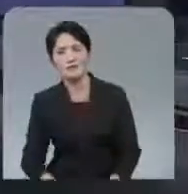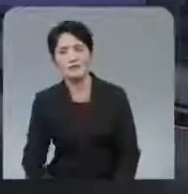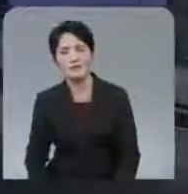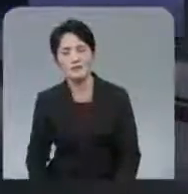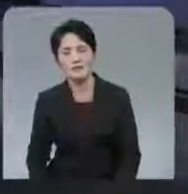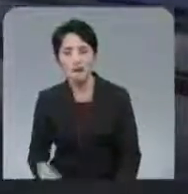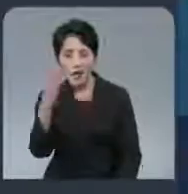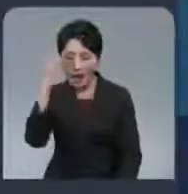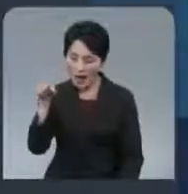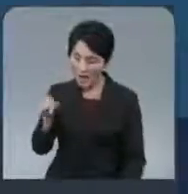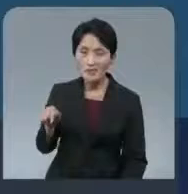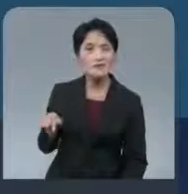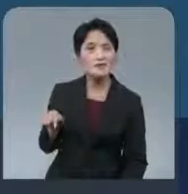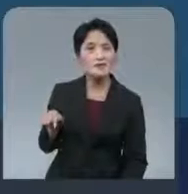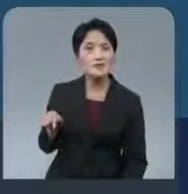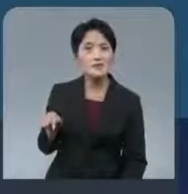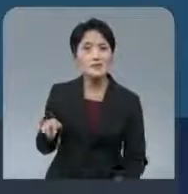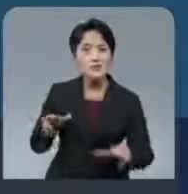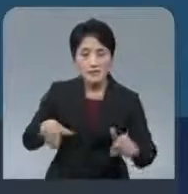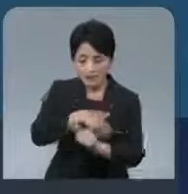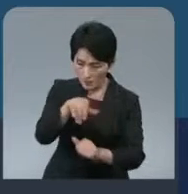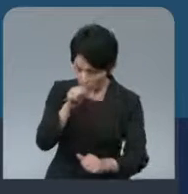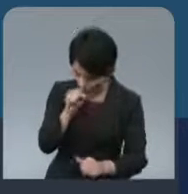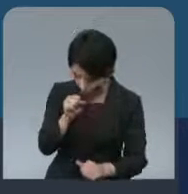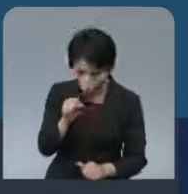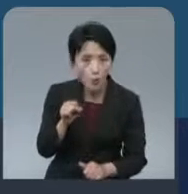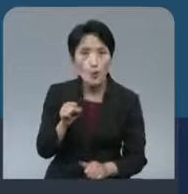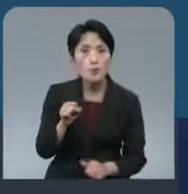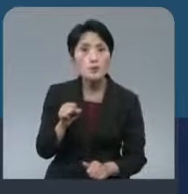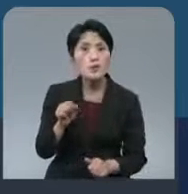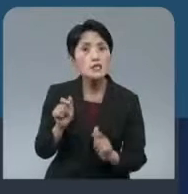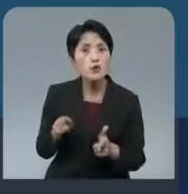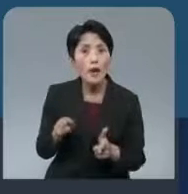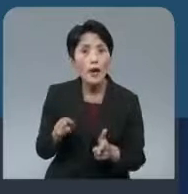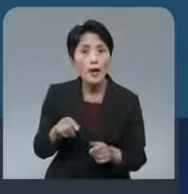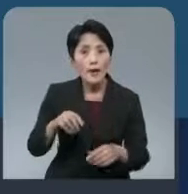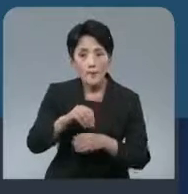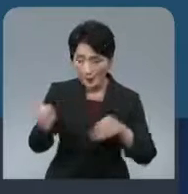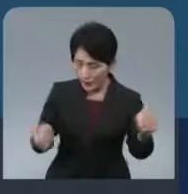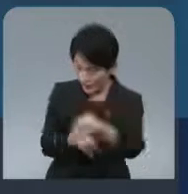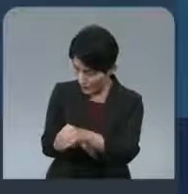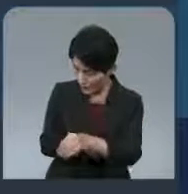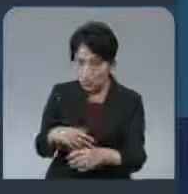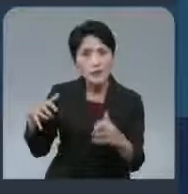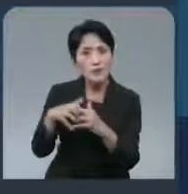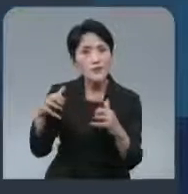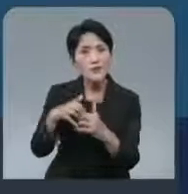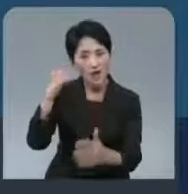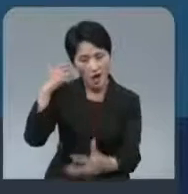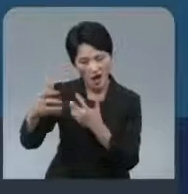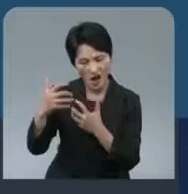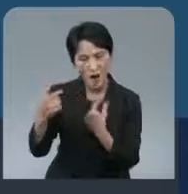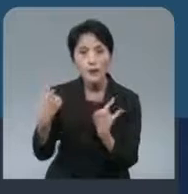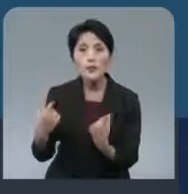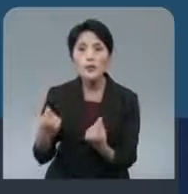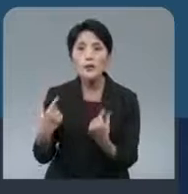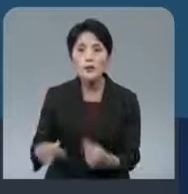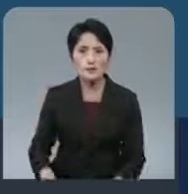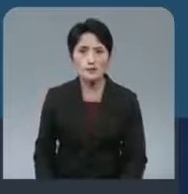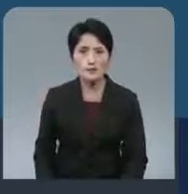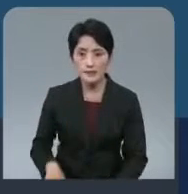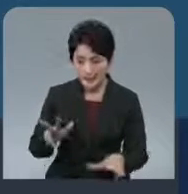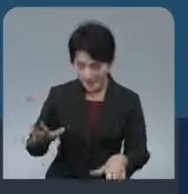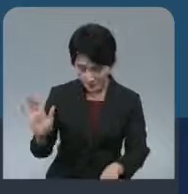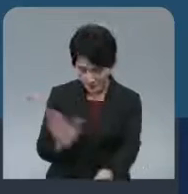et les états unis ont conjointement à meyer préalablement à leur manoeuvre plus importante programmée entre le